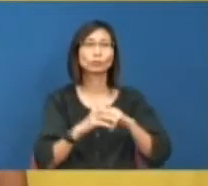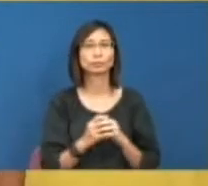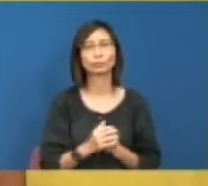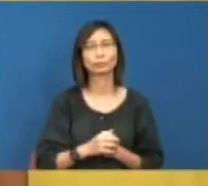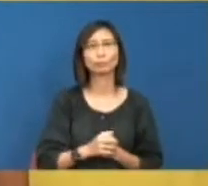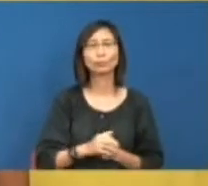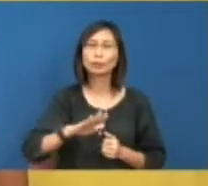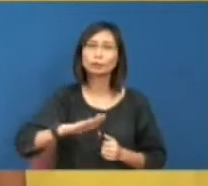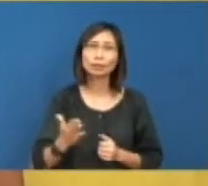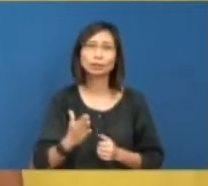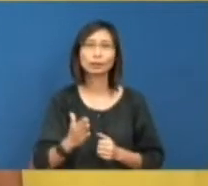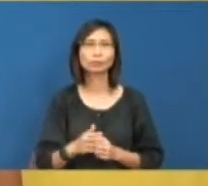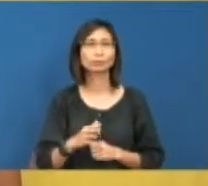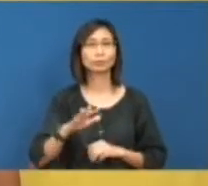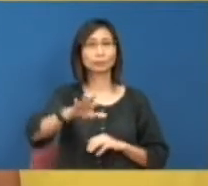際上面